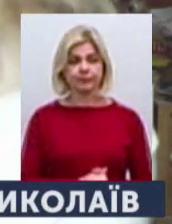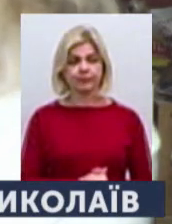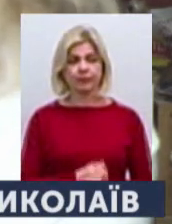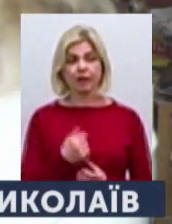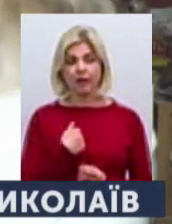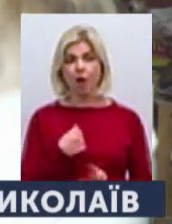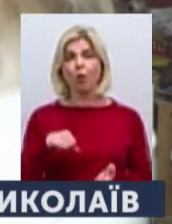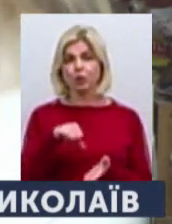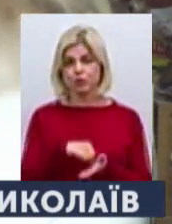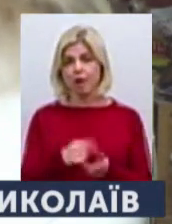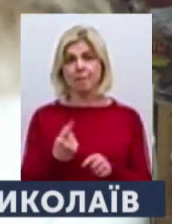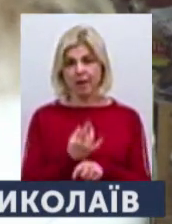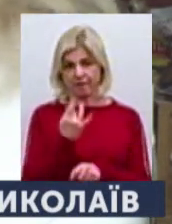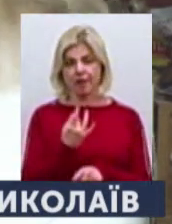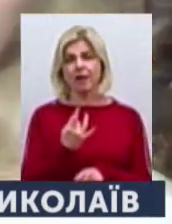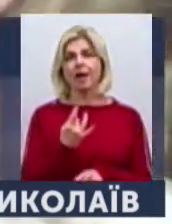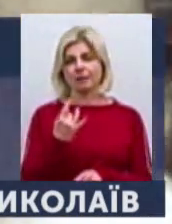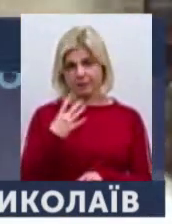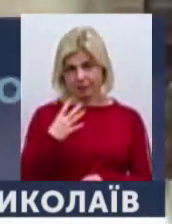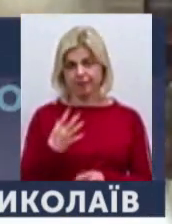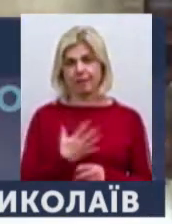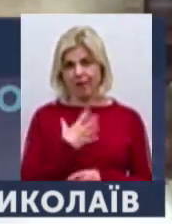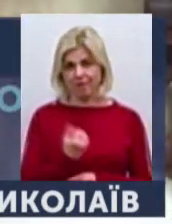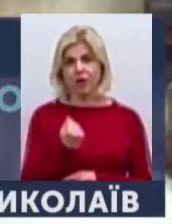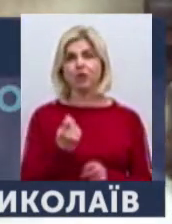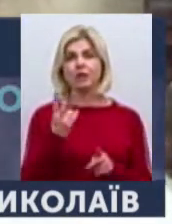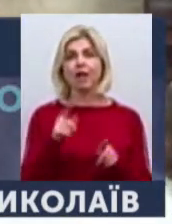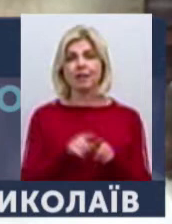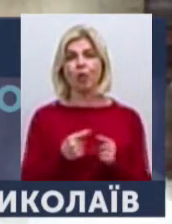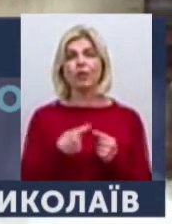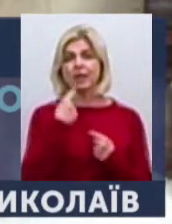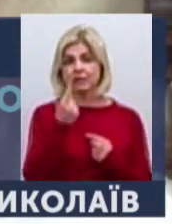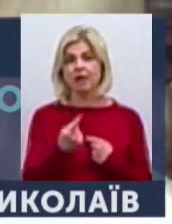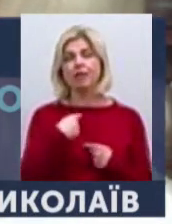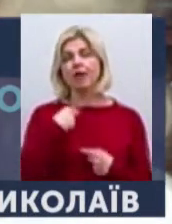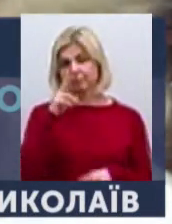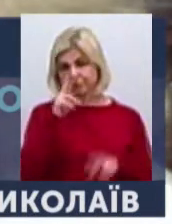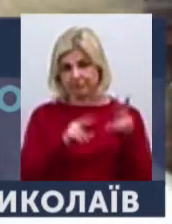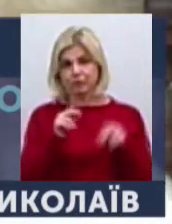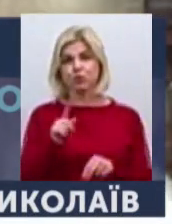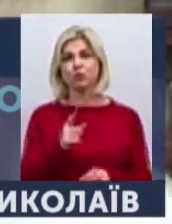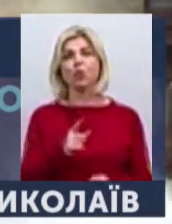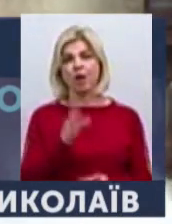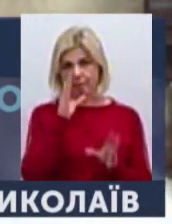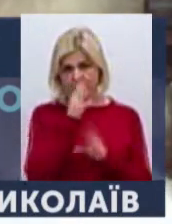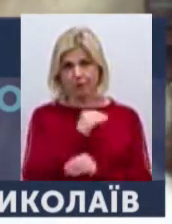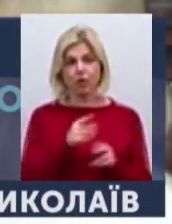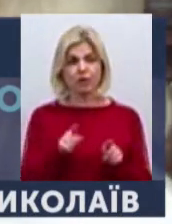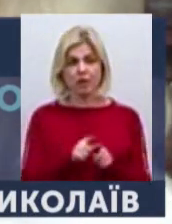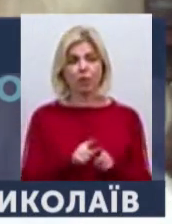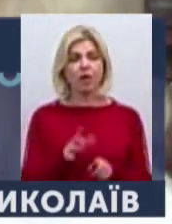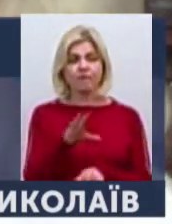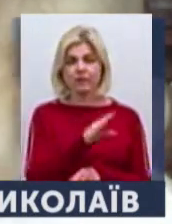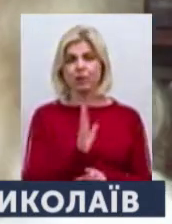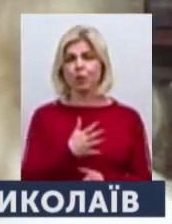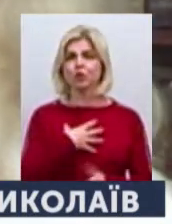раз також наважуюсь на таку дистанцію. Сподіваюсь, що я пройду цю дистанцію, буду прикладати всі